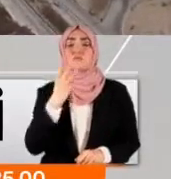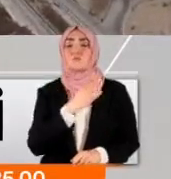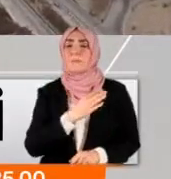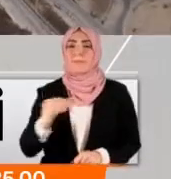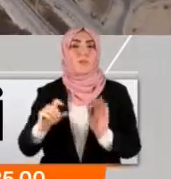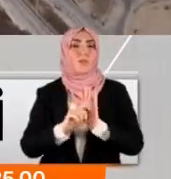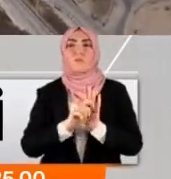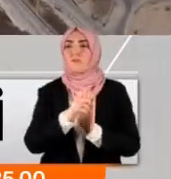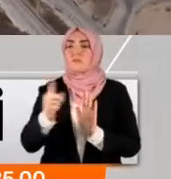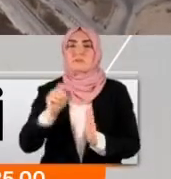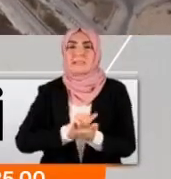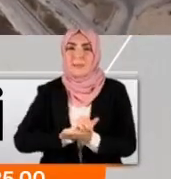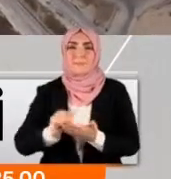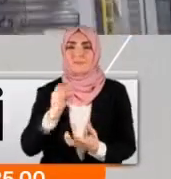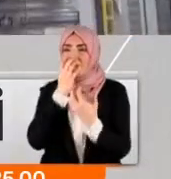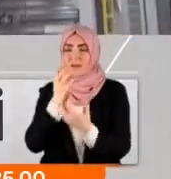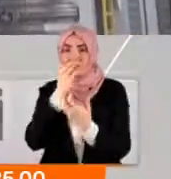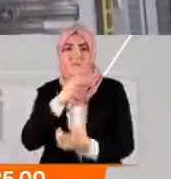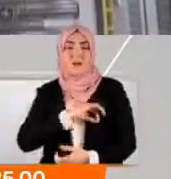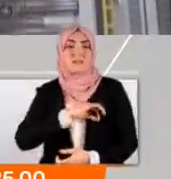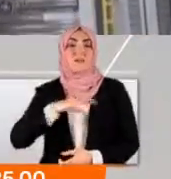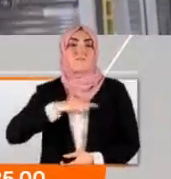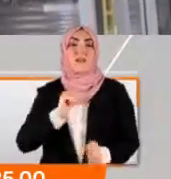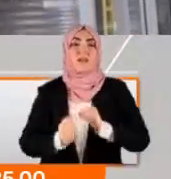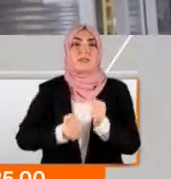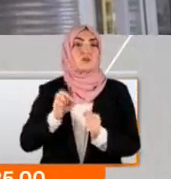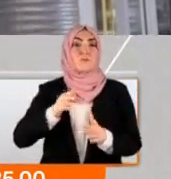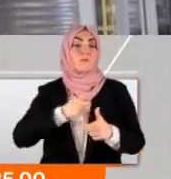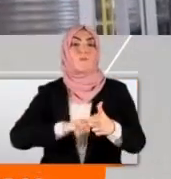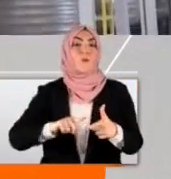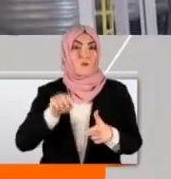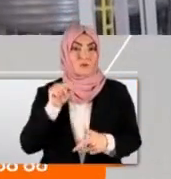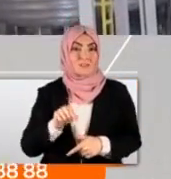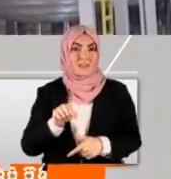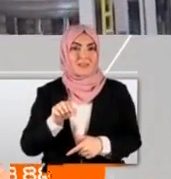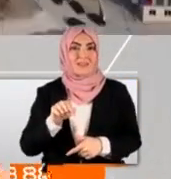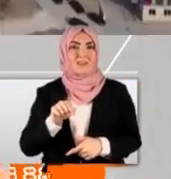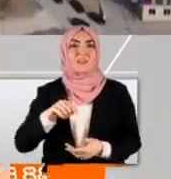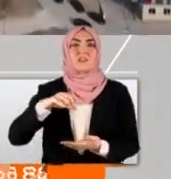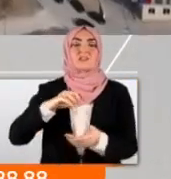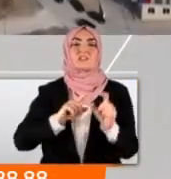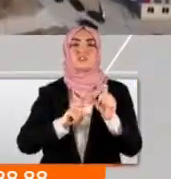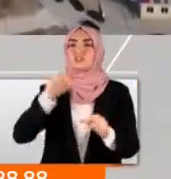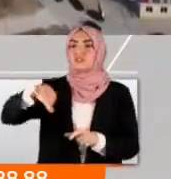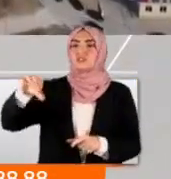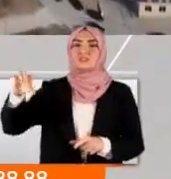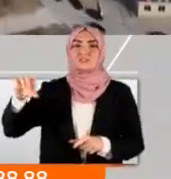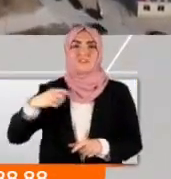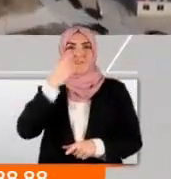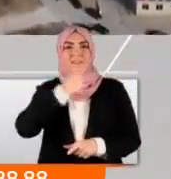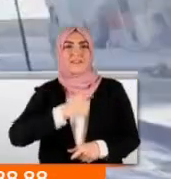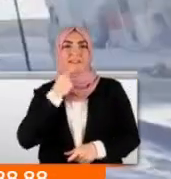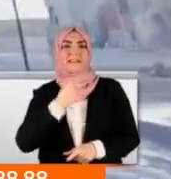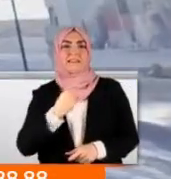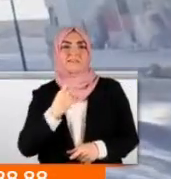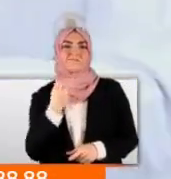olan enerji projelerimizin çevreci maskesi takmış vandallarca engellenmesine müsaade